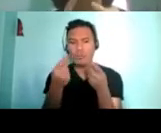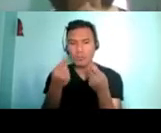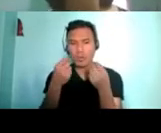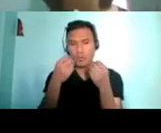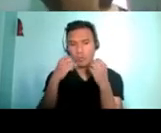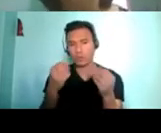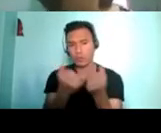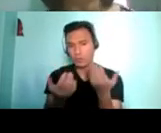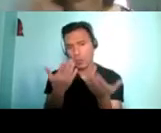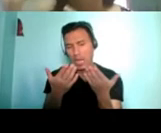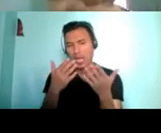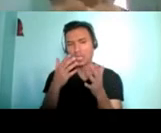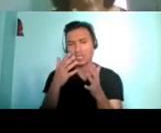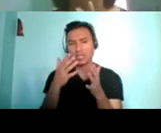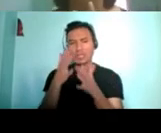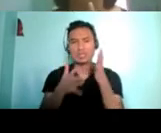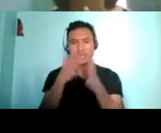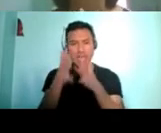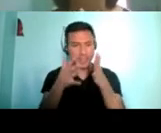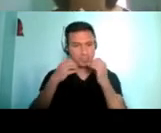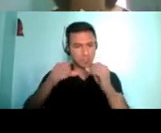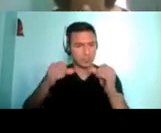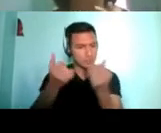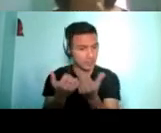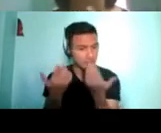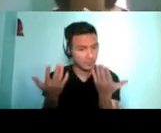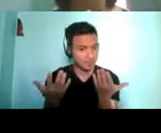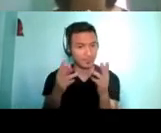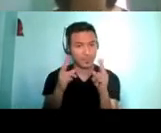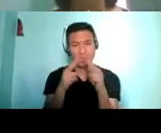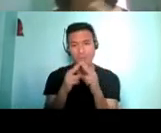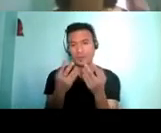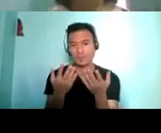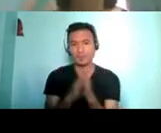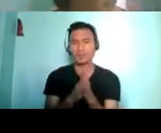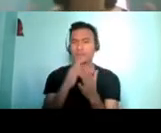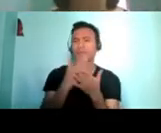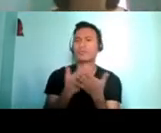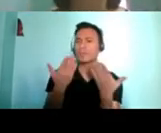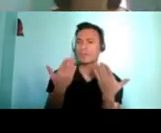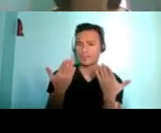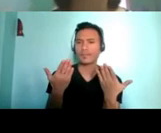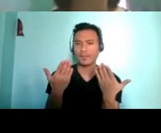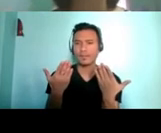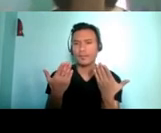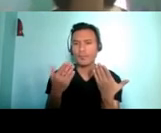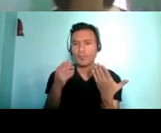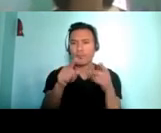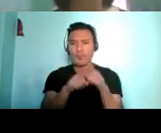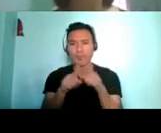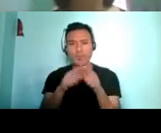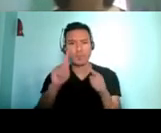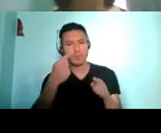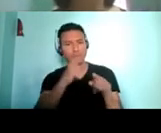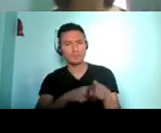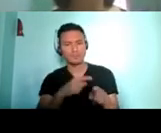कुनै सङ्केतको पो, साइन ल्याङ्ग्वेजको पो युज गर्ने हो कि, होइन? सम्पर्कमा रहेर कसरी गर्ने त, होइन? कहिलेकाहीँ